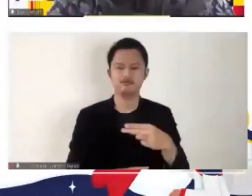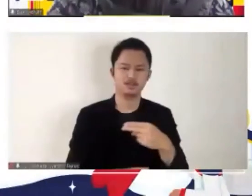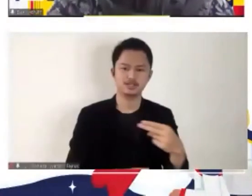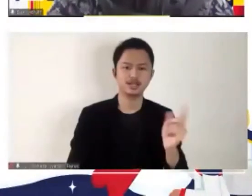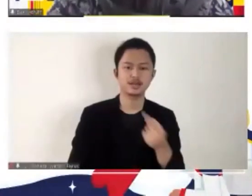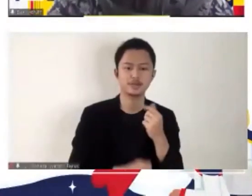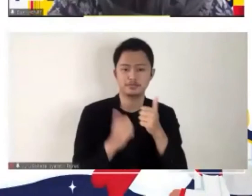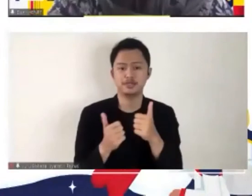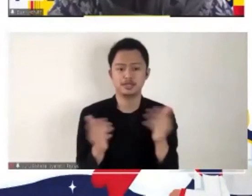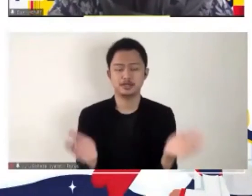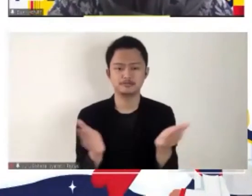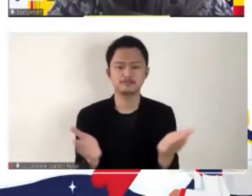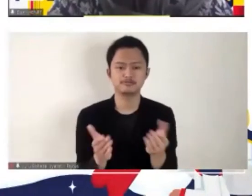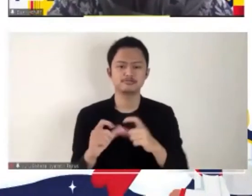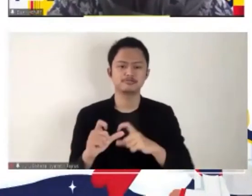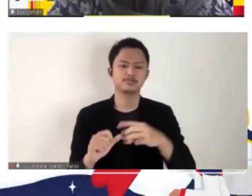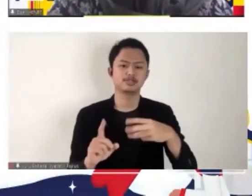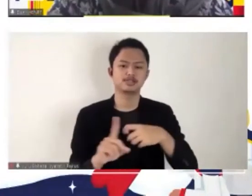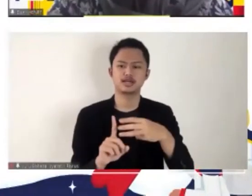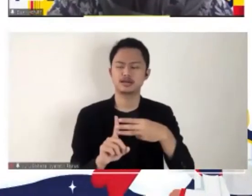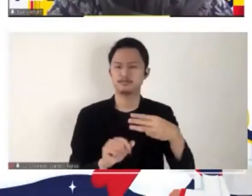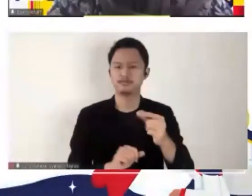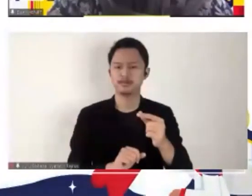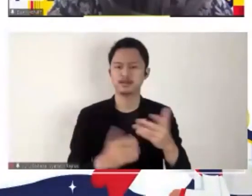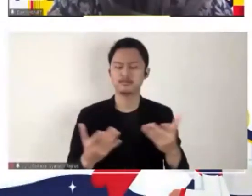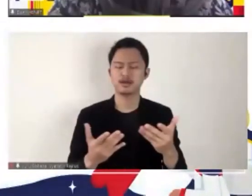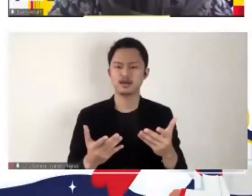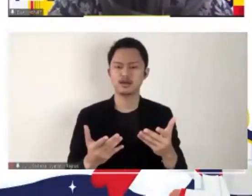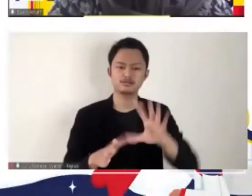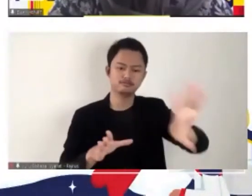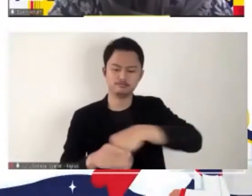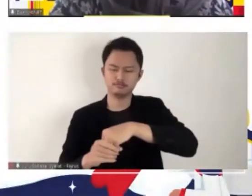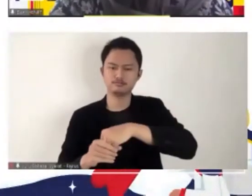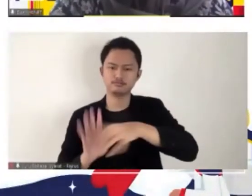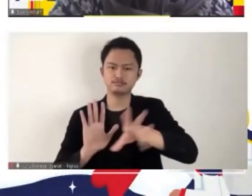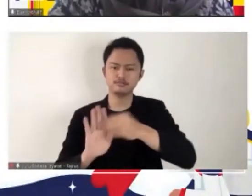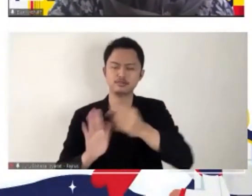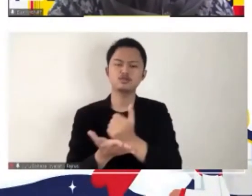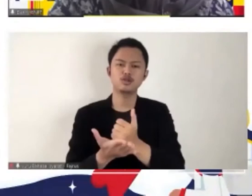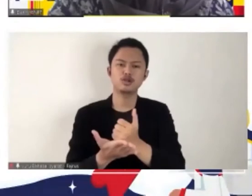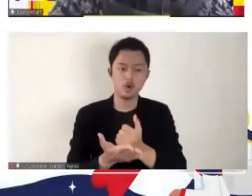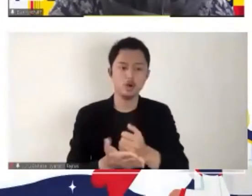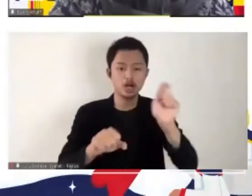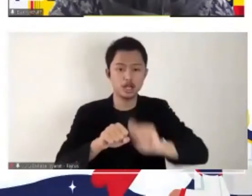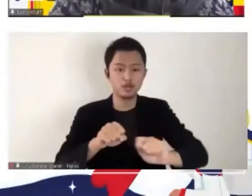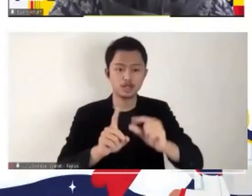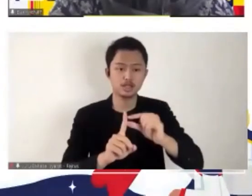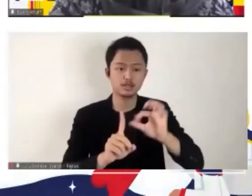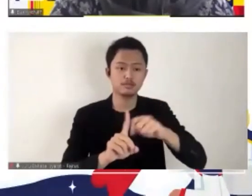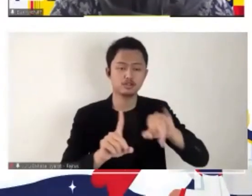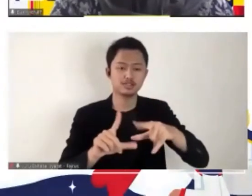mengangkat dalam-dalam server itu untuk kemudian ditelan disepakati bahwa memang perlu dibentuk pokja-pokja